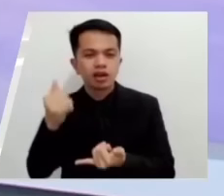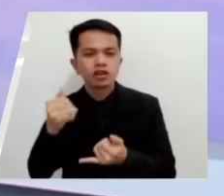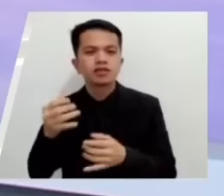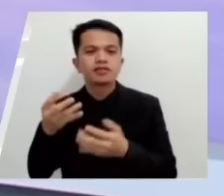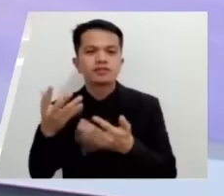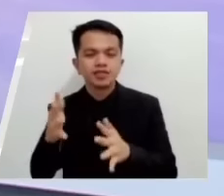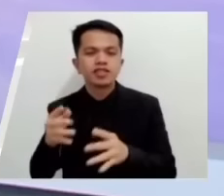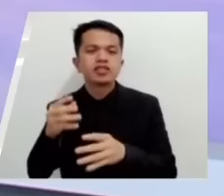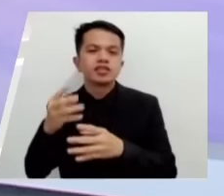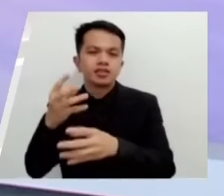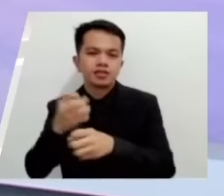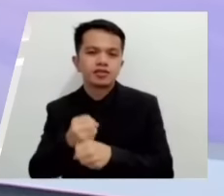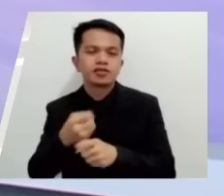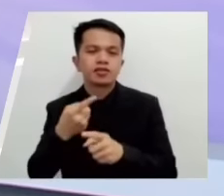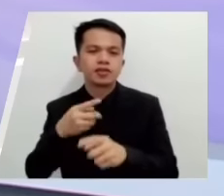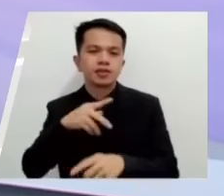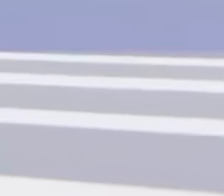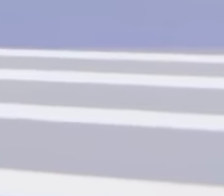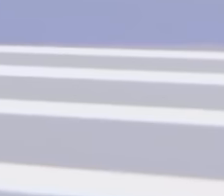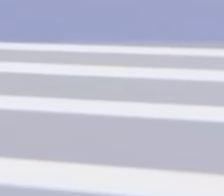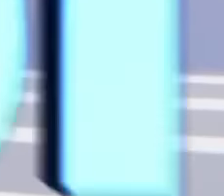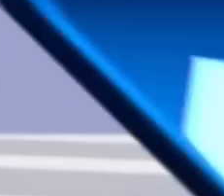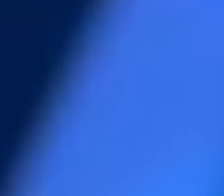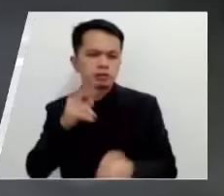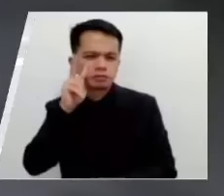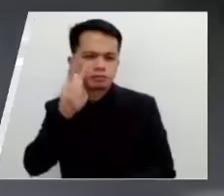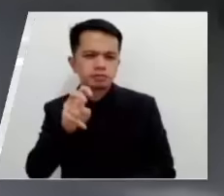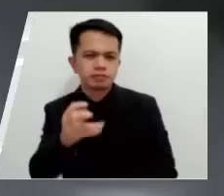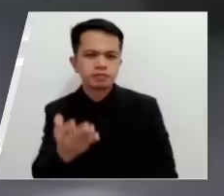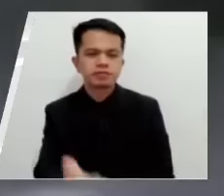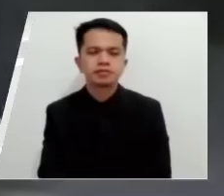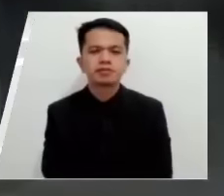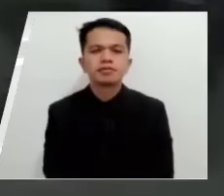PNP. Saksi, si Marie Jumal.